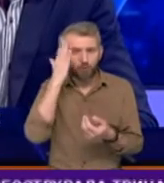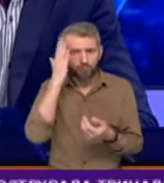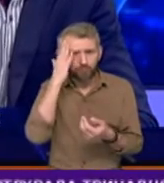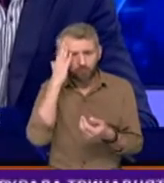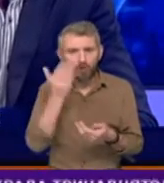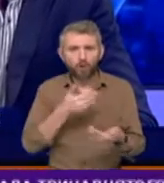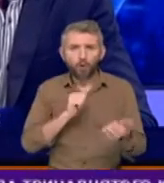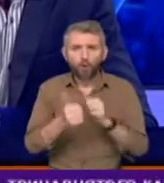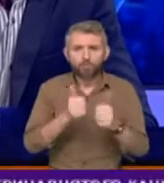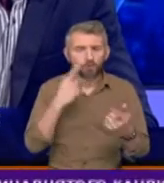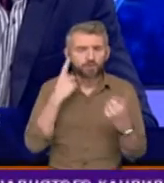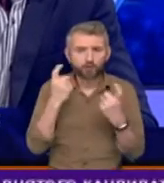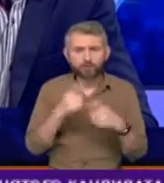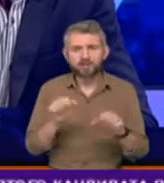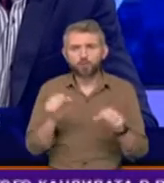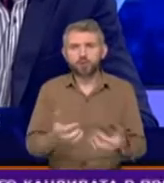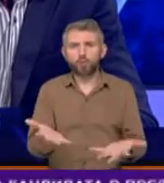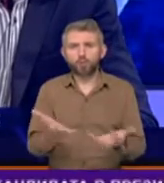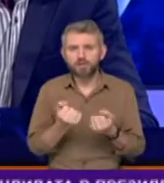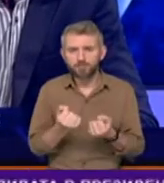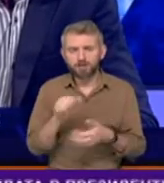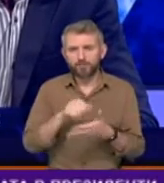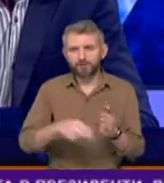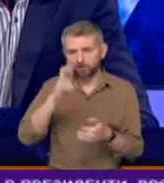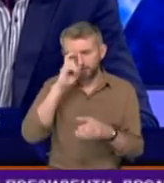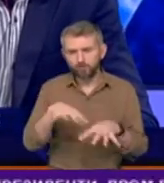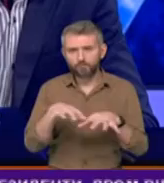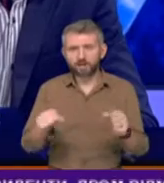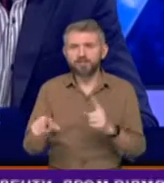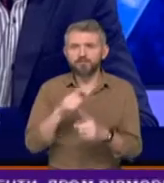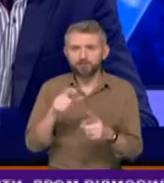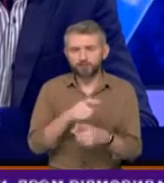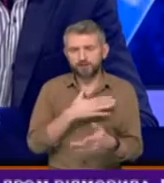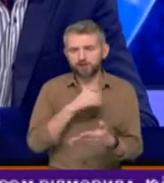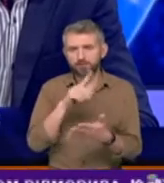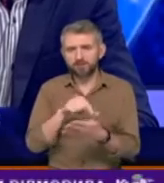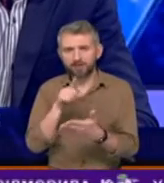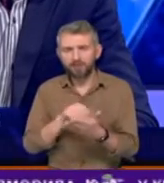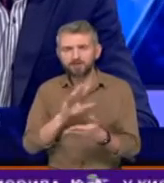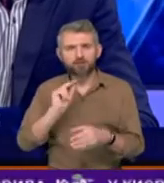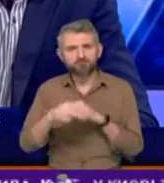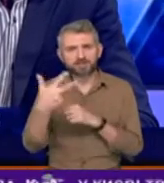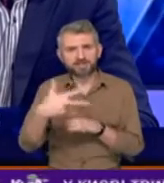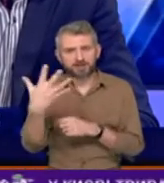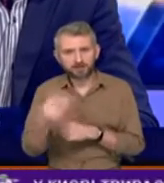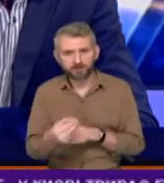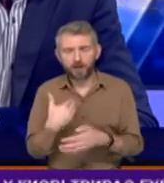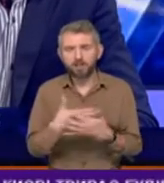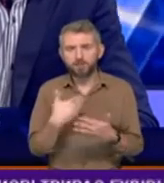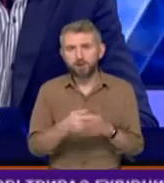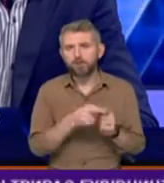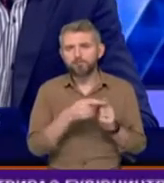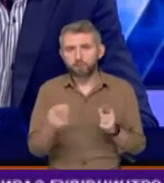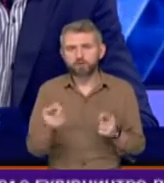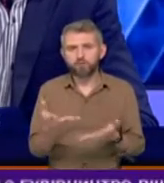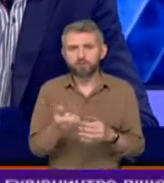якимось способом обміну інформації могли отримати від державної влади відповіді на наші питання не через 30 днів, а, наприклад, протягом